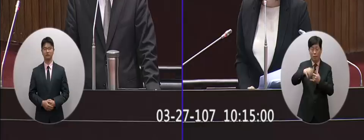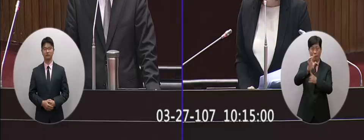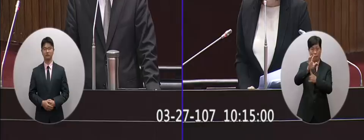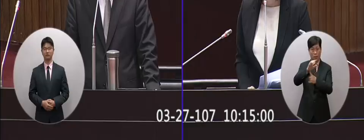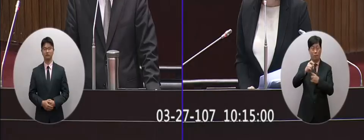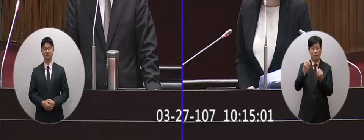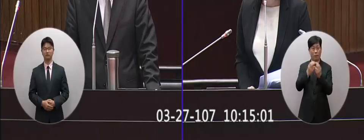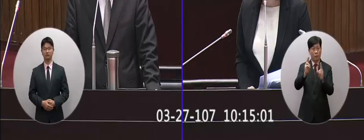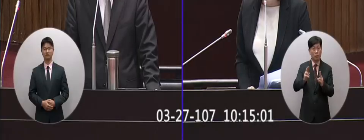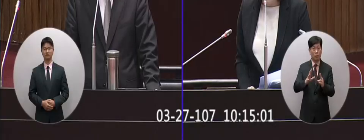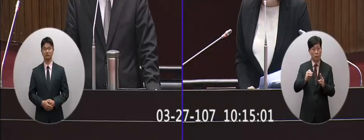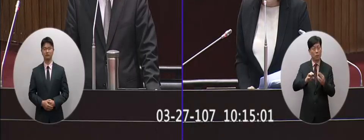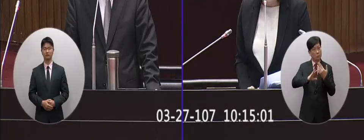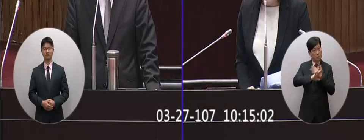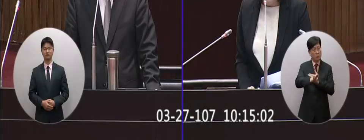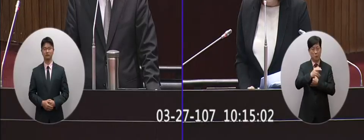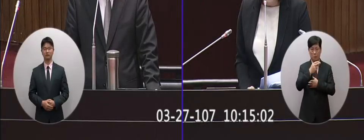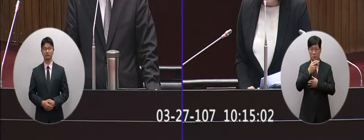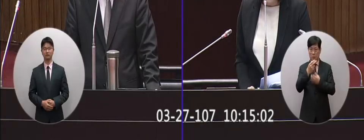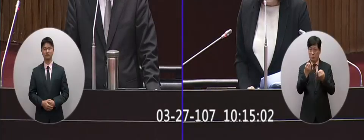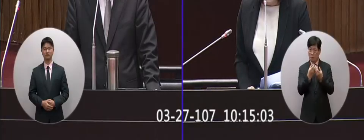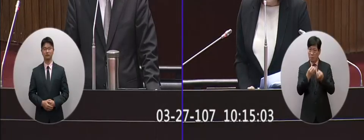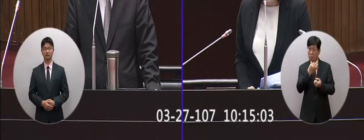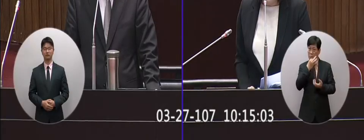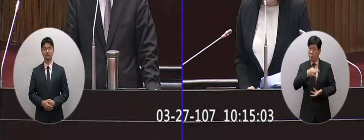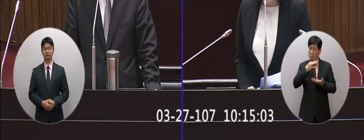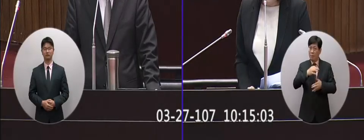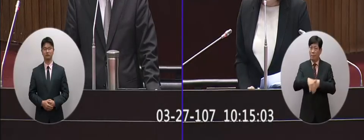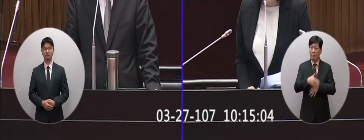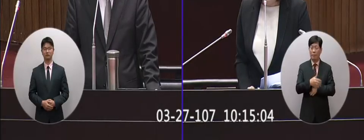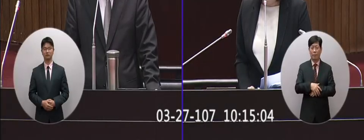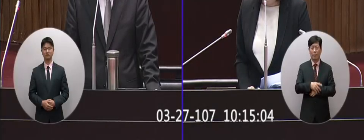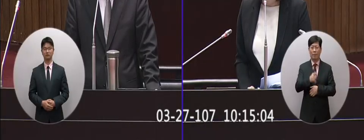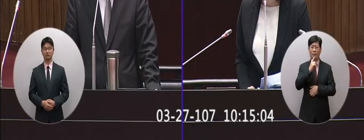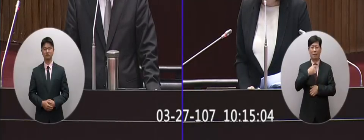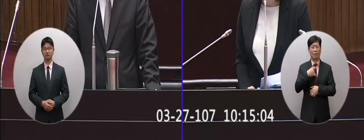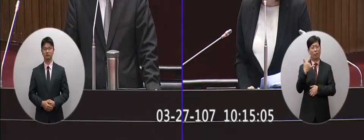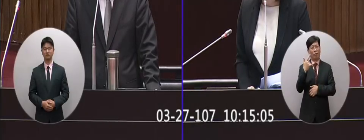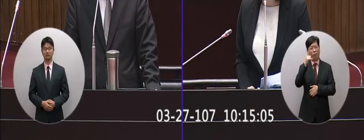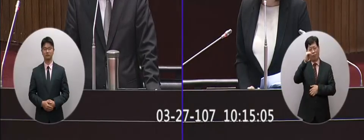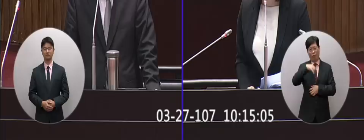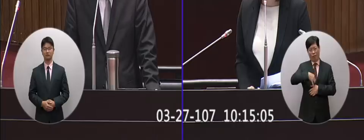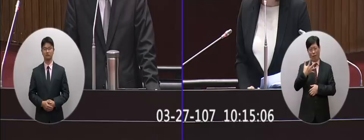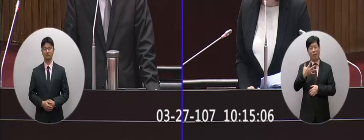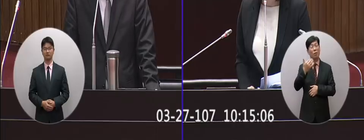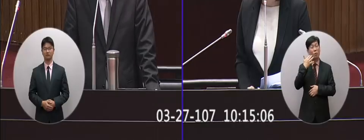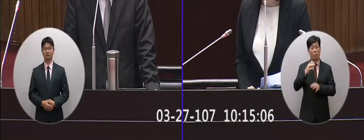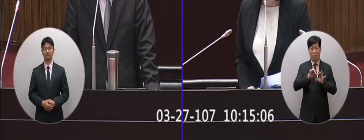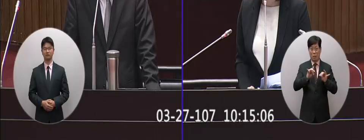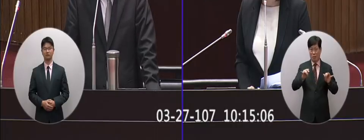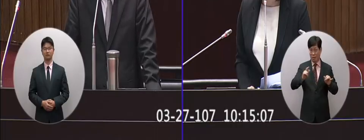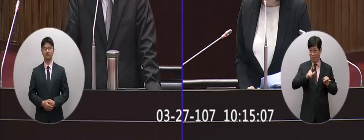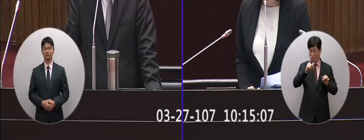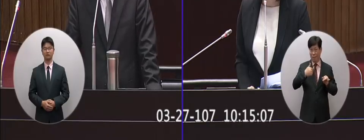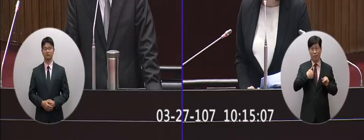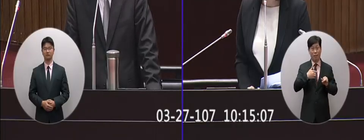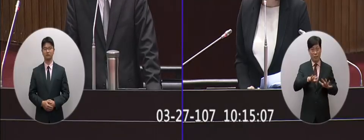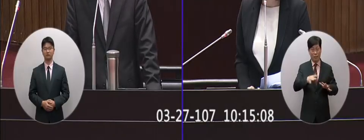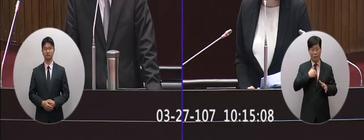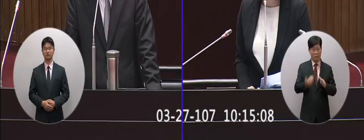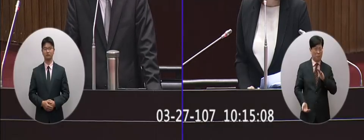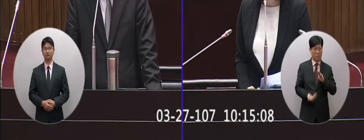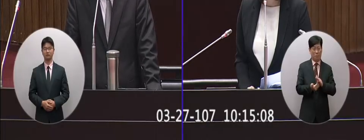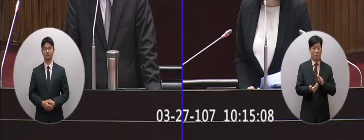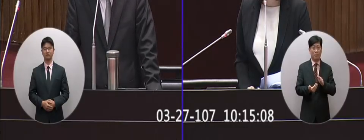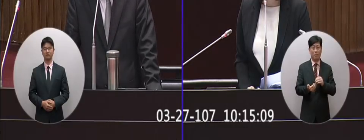的风电有没有其他的风险？这个等于是靠天吃饭啊，光是在陆地上面的，我们现在都已经是最高